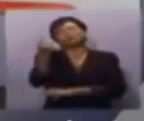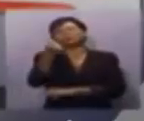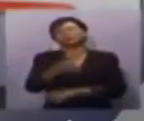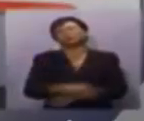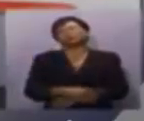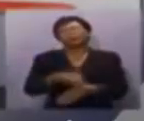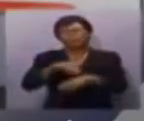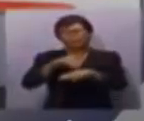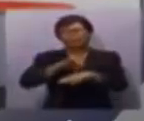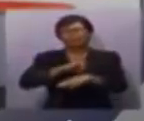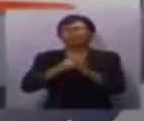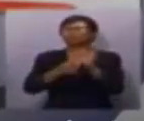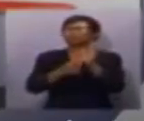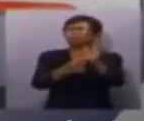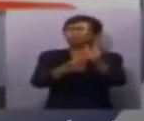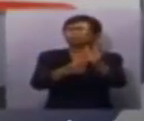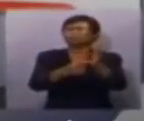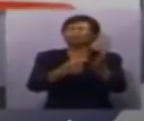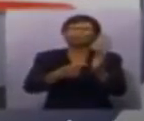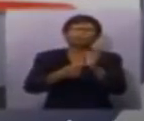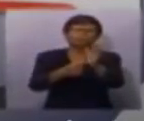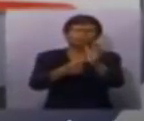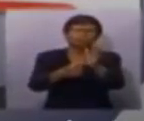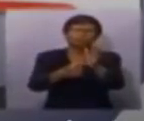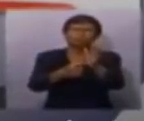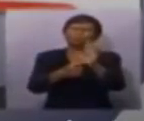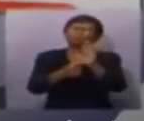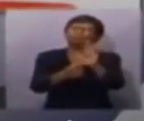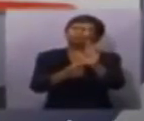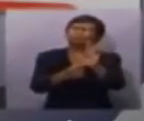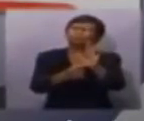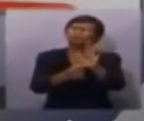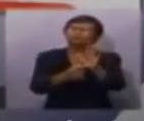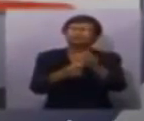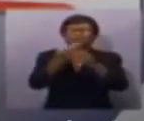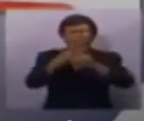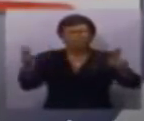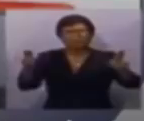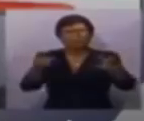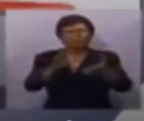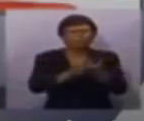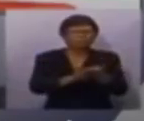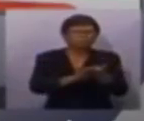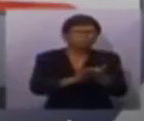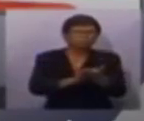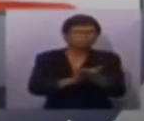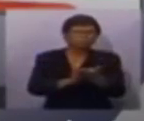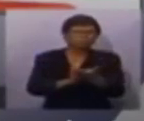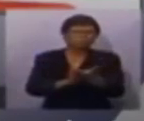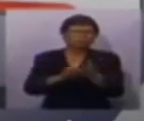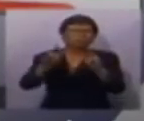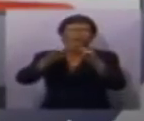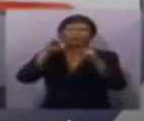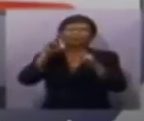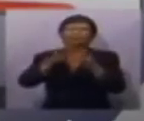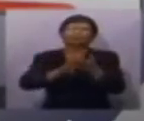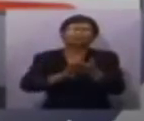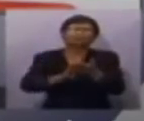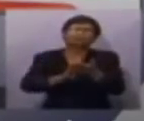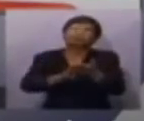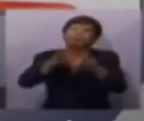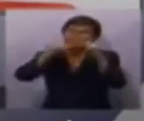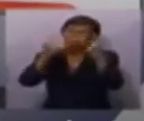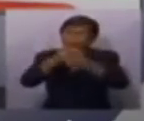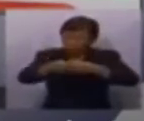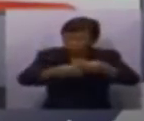Pada saya ini reflect ataupun memberi gambaran tentang persediaan sekolah politik pada parti ini bagaimana.